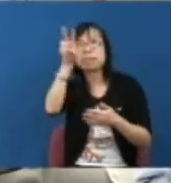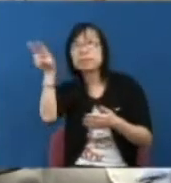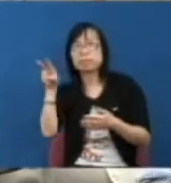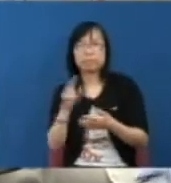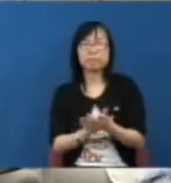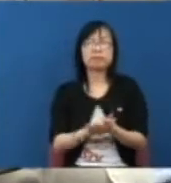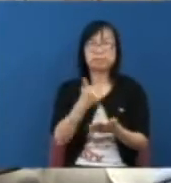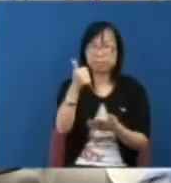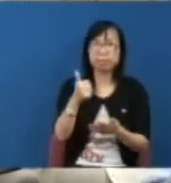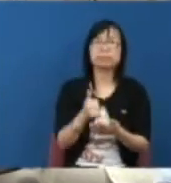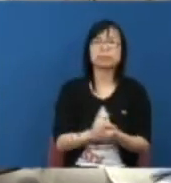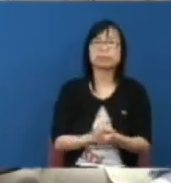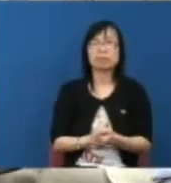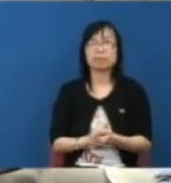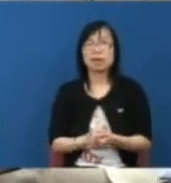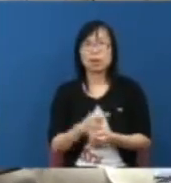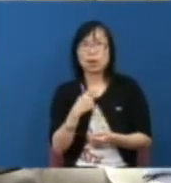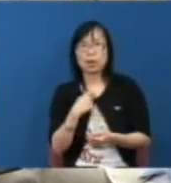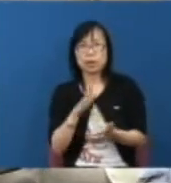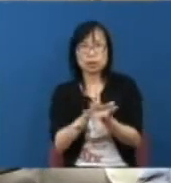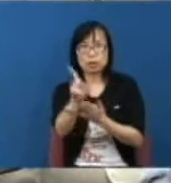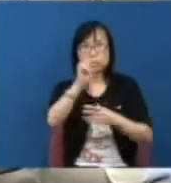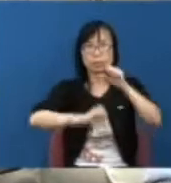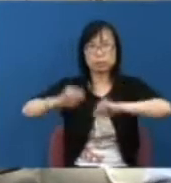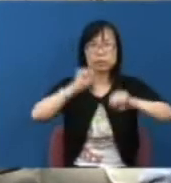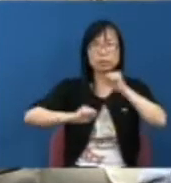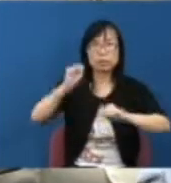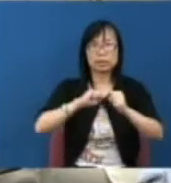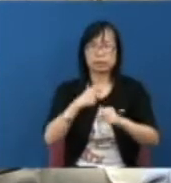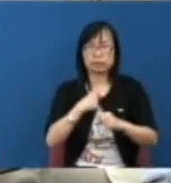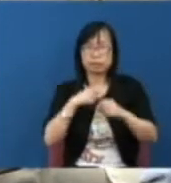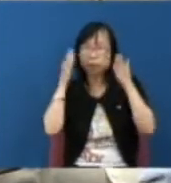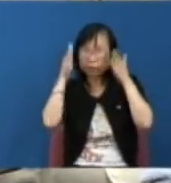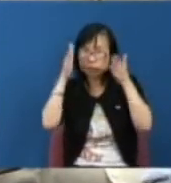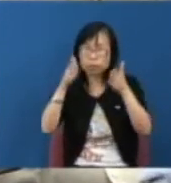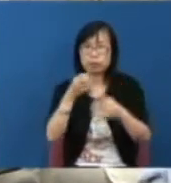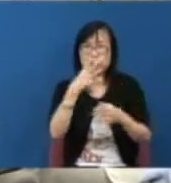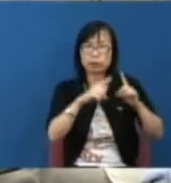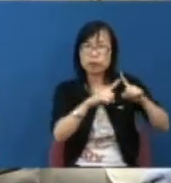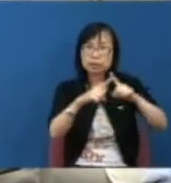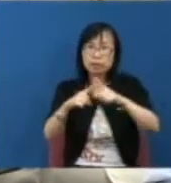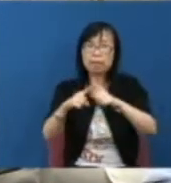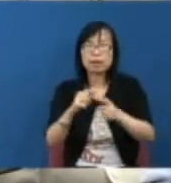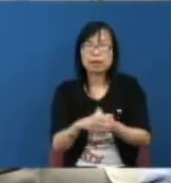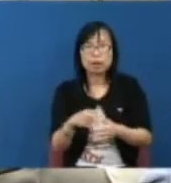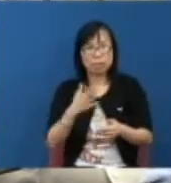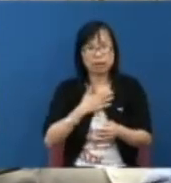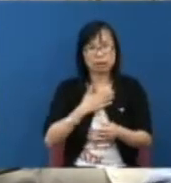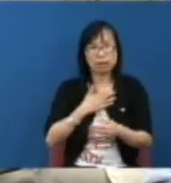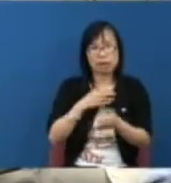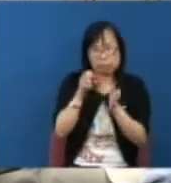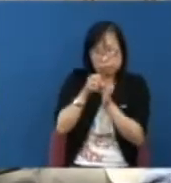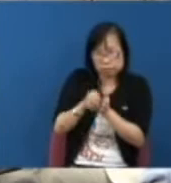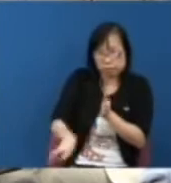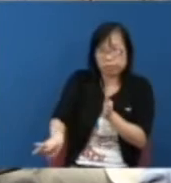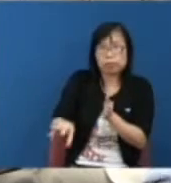嚟，都係建築特色嚟嘅。 係咯。不過即係話，我哋專業動力都有個關注，就好多居民可能都會話擔心，究竟嗰個去水啊，或